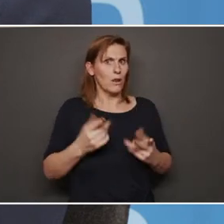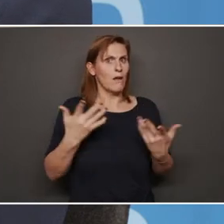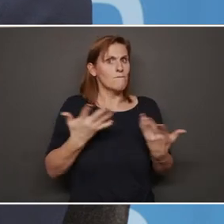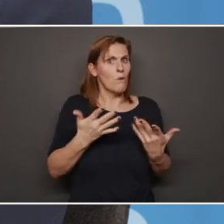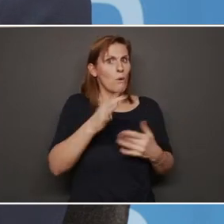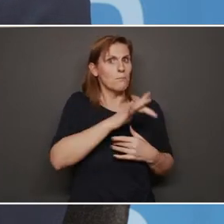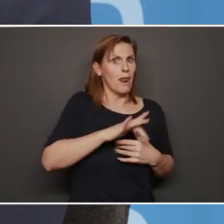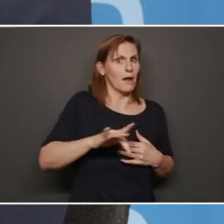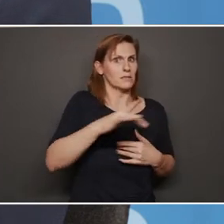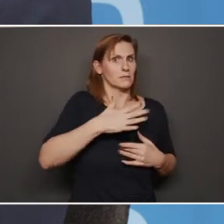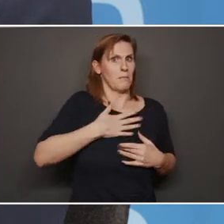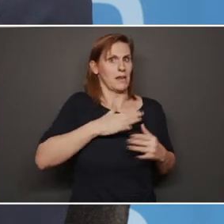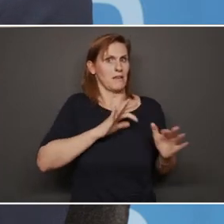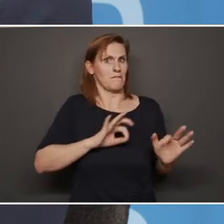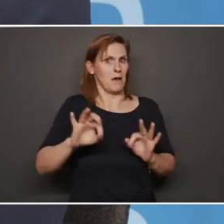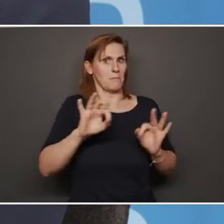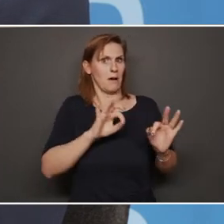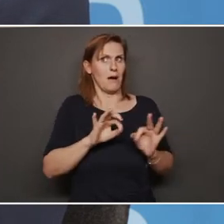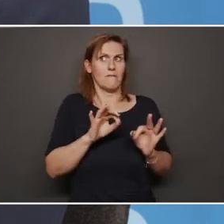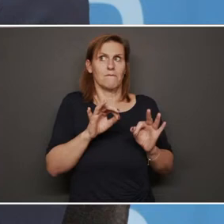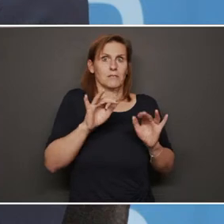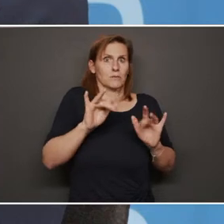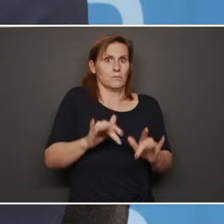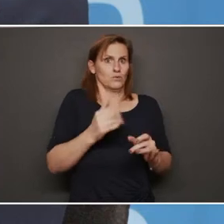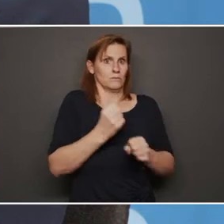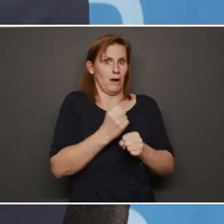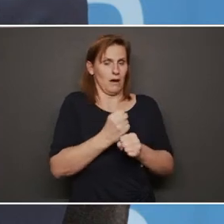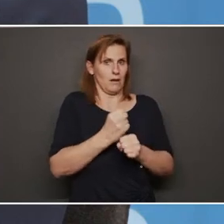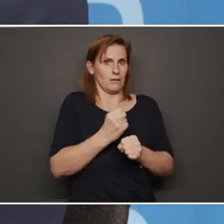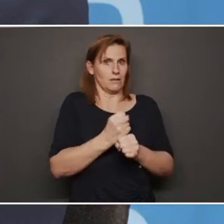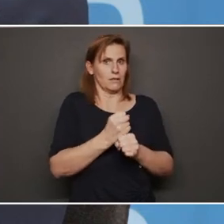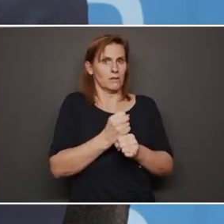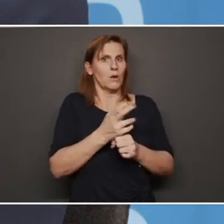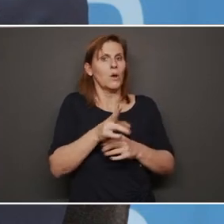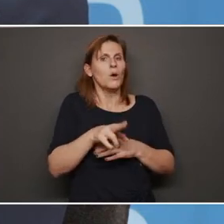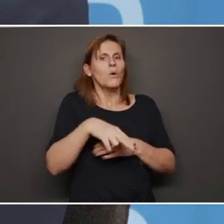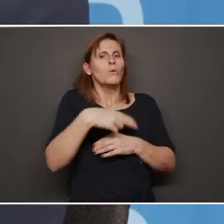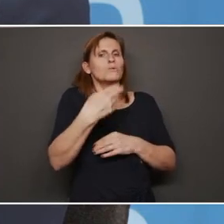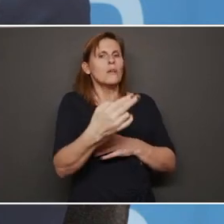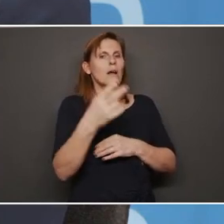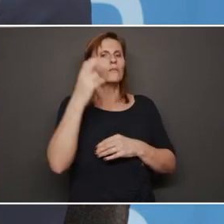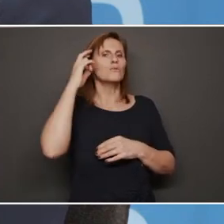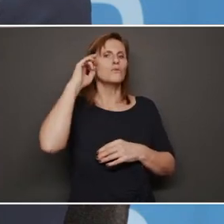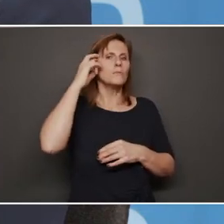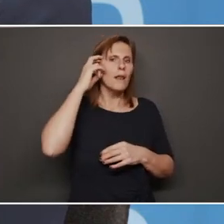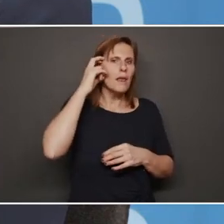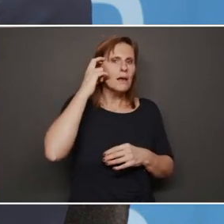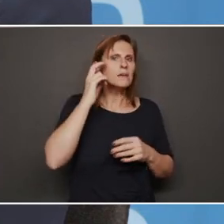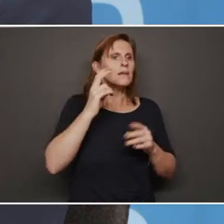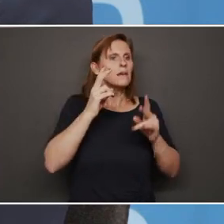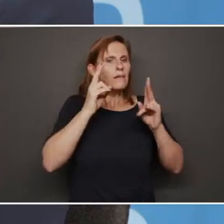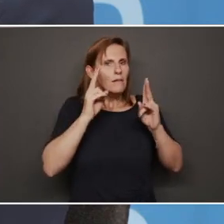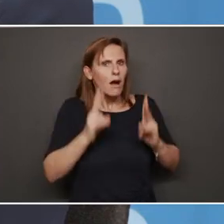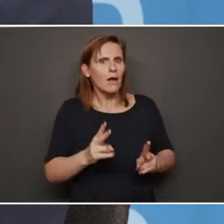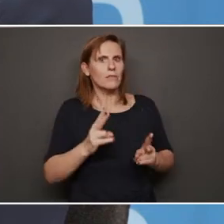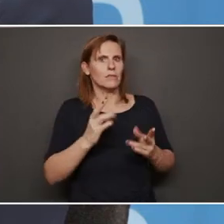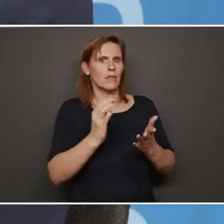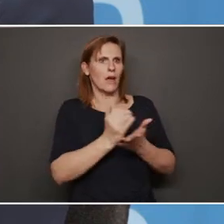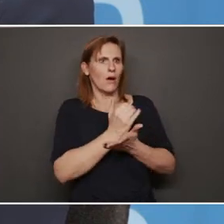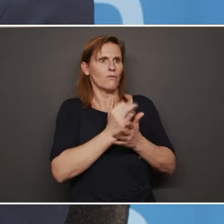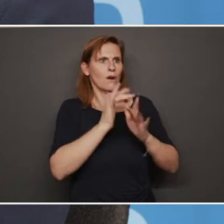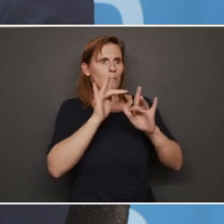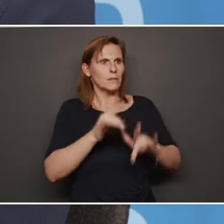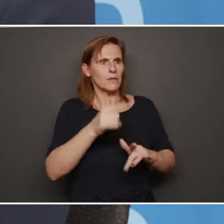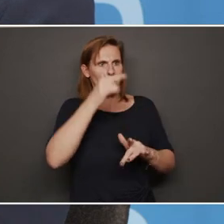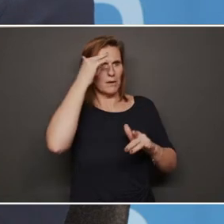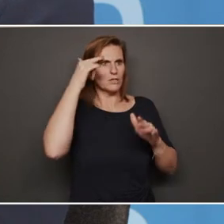Platz, was muss der erfüllen. Erst im Nachhinein würde ich mir darüber nachdenken, kann diese Aufgabe ein Mensch mit Behinderung